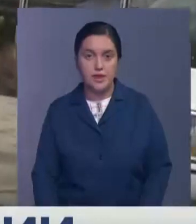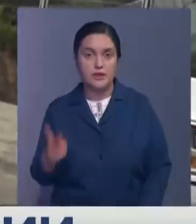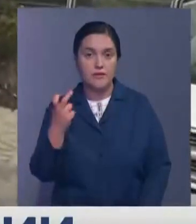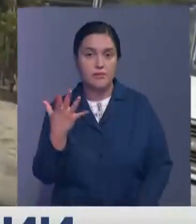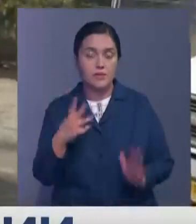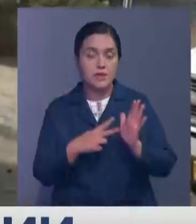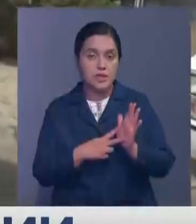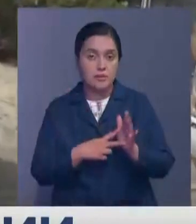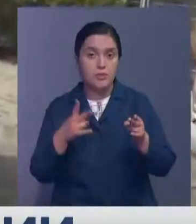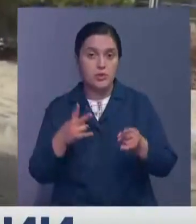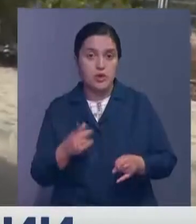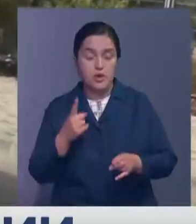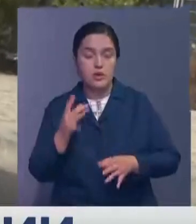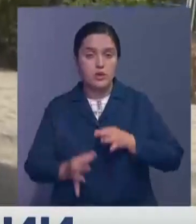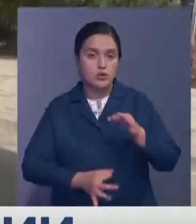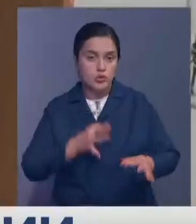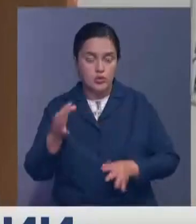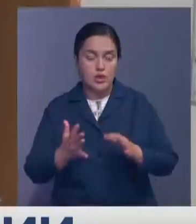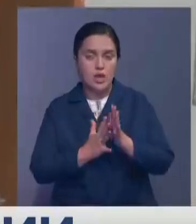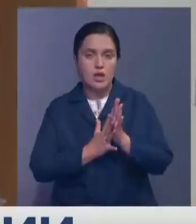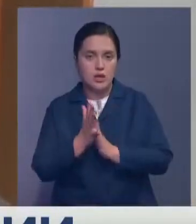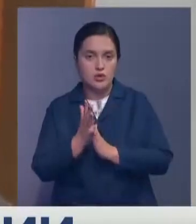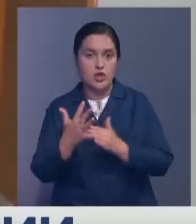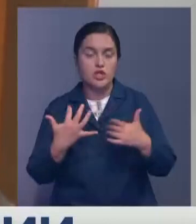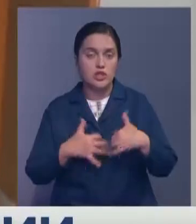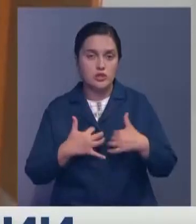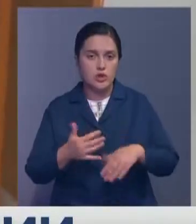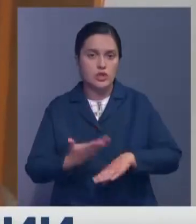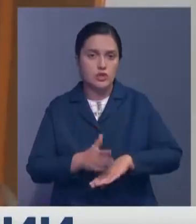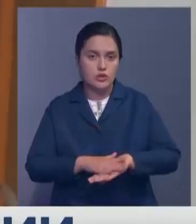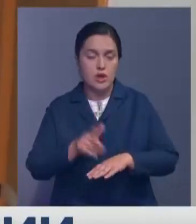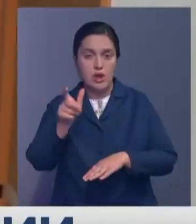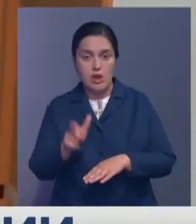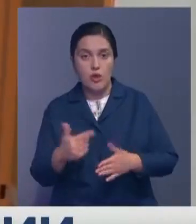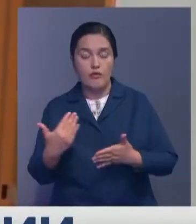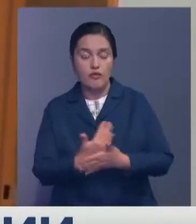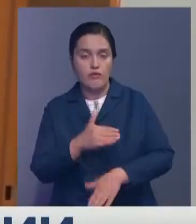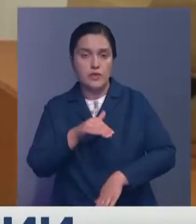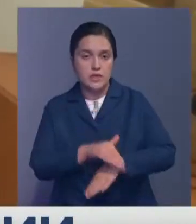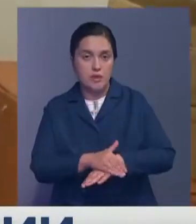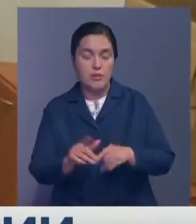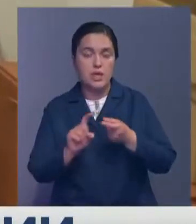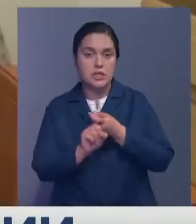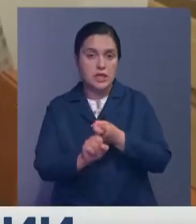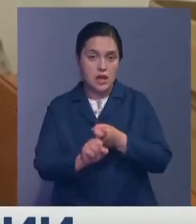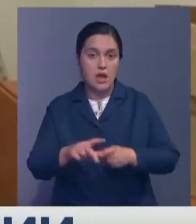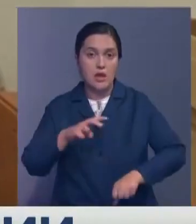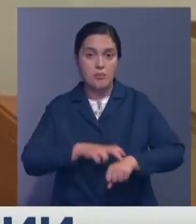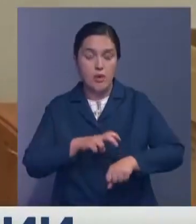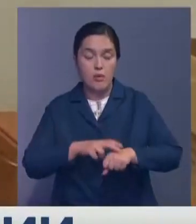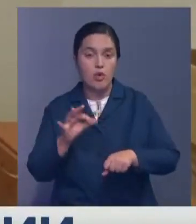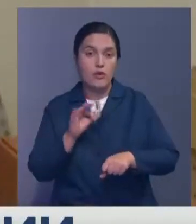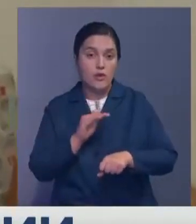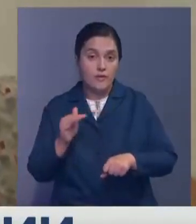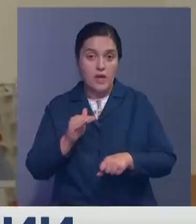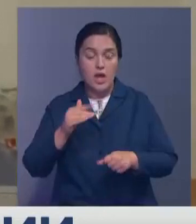257 случаев ковида за сутки, растет число тяжелых пациентов в больницах, вновь зафиксированы случаи заражения среди медиков. По официальной